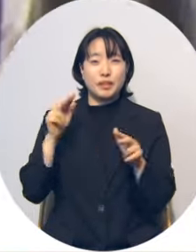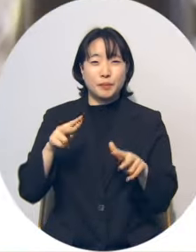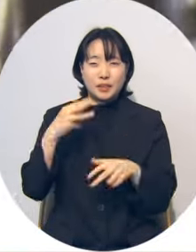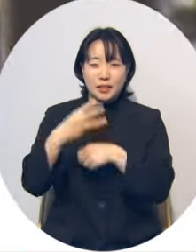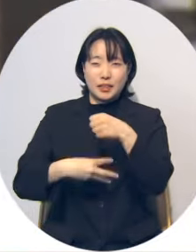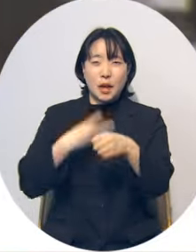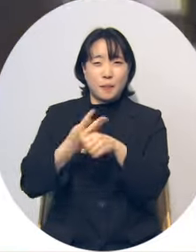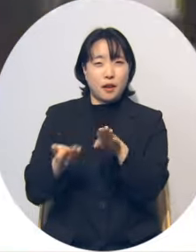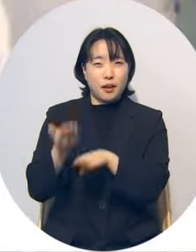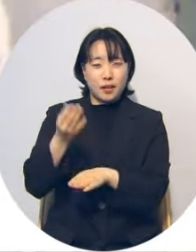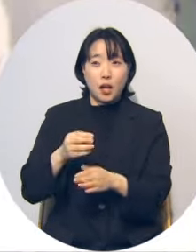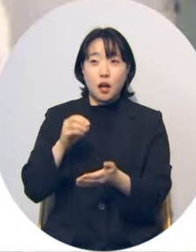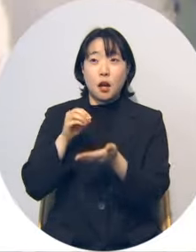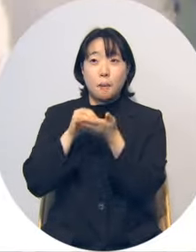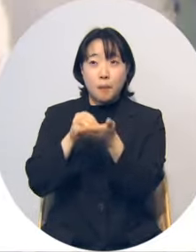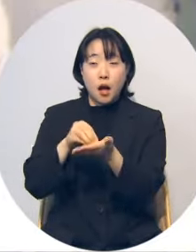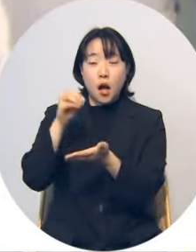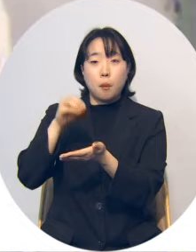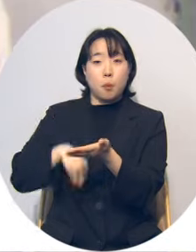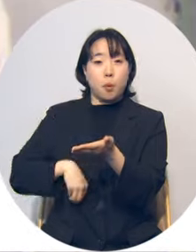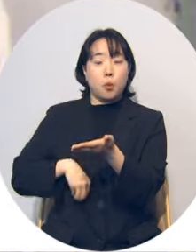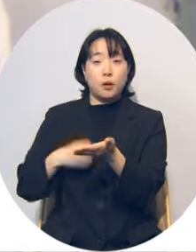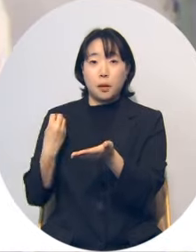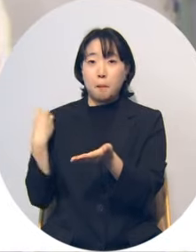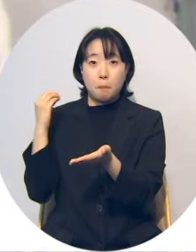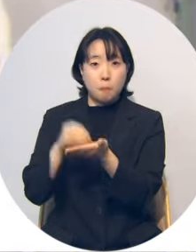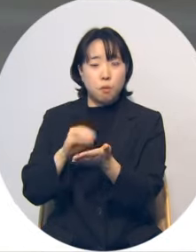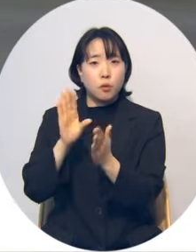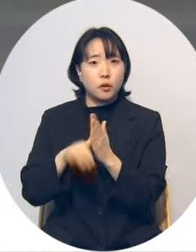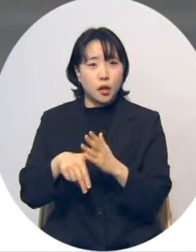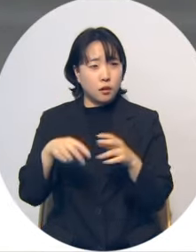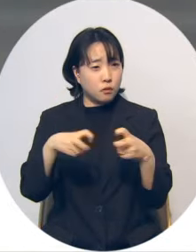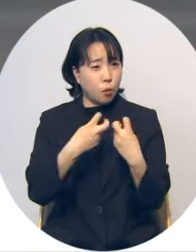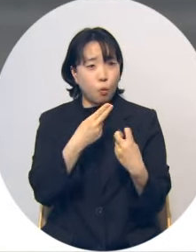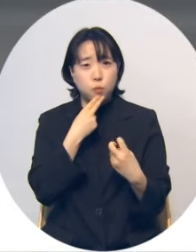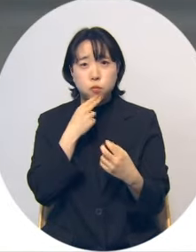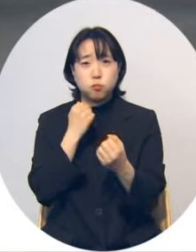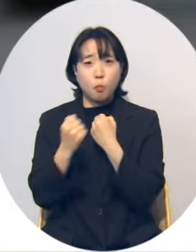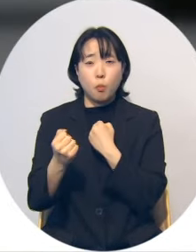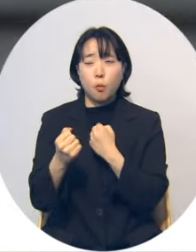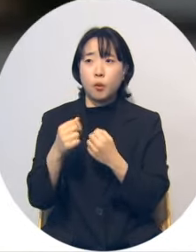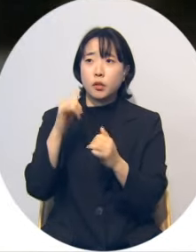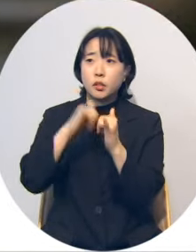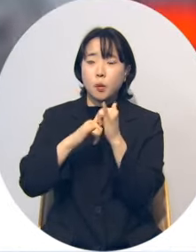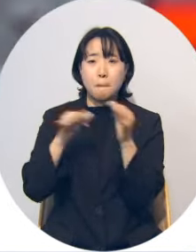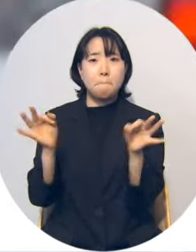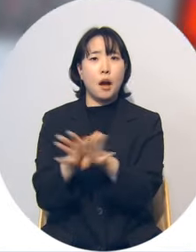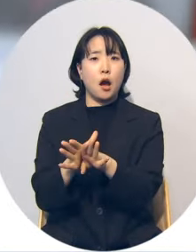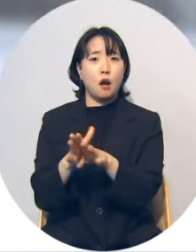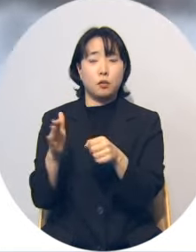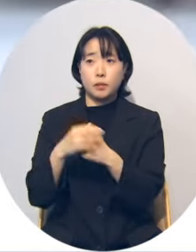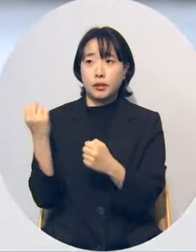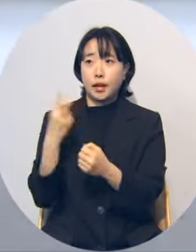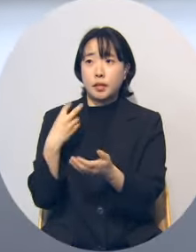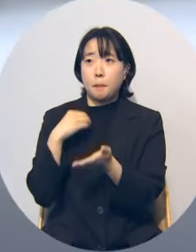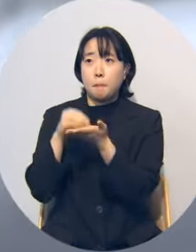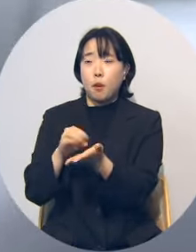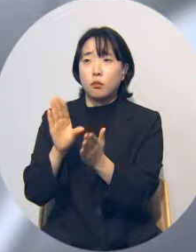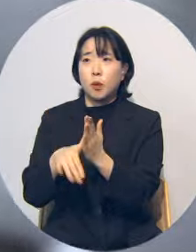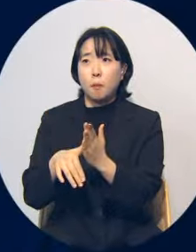이상 자동차 보험에 미가입 5면 장기 무사고에 따른 우량 등급이 초기화돼 재가입시 보험료가 크게